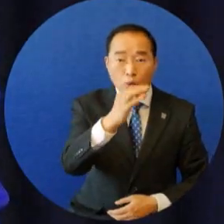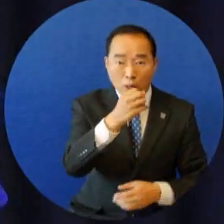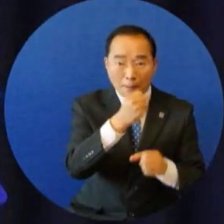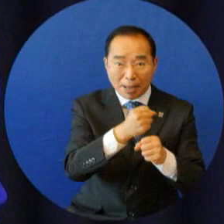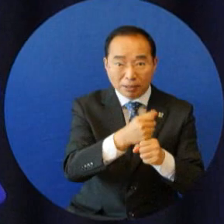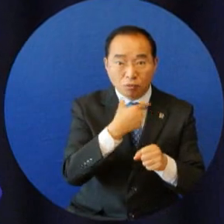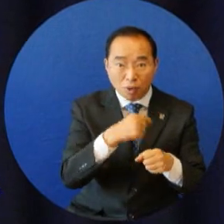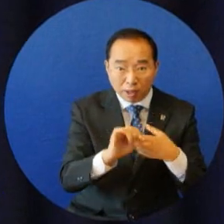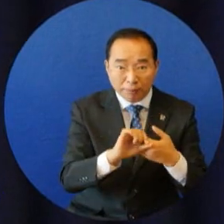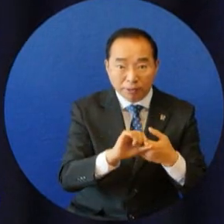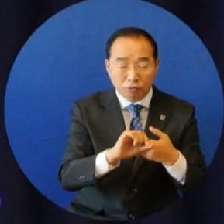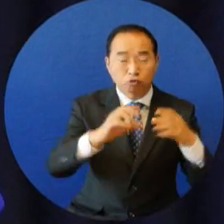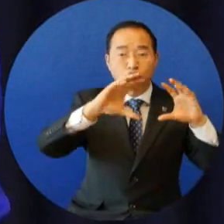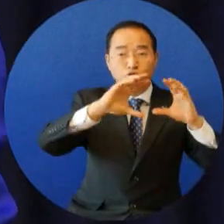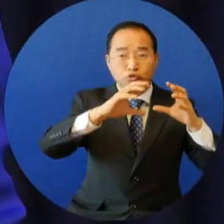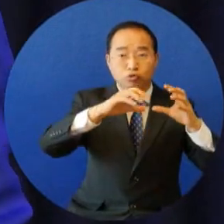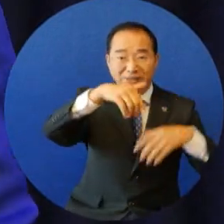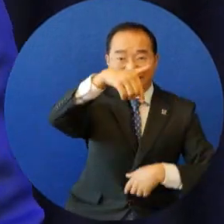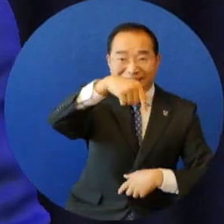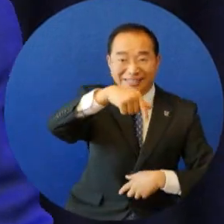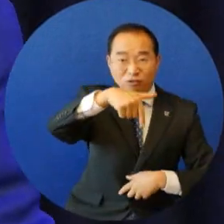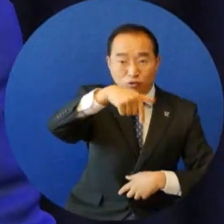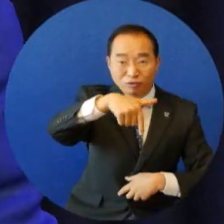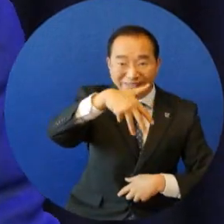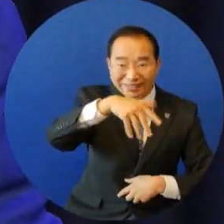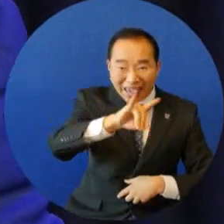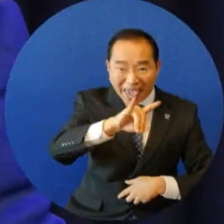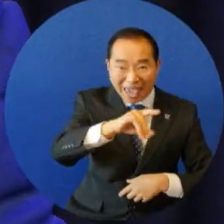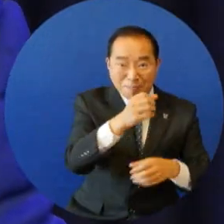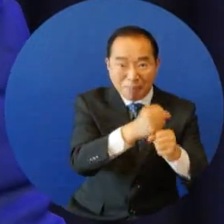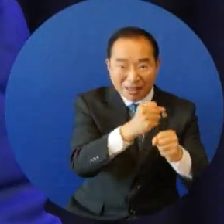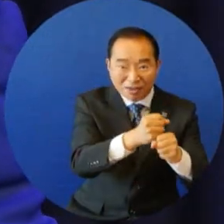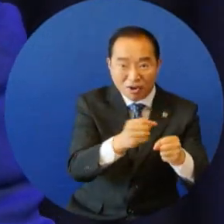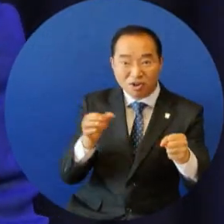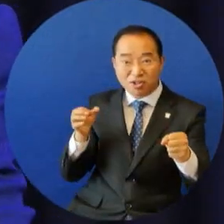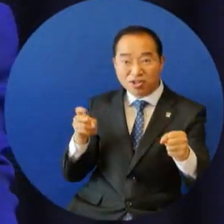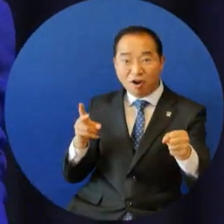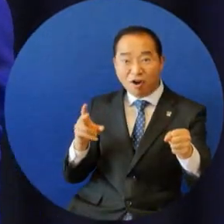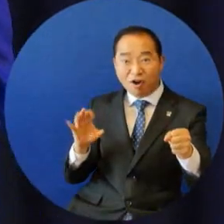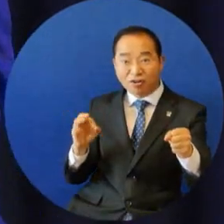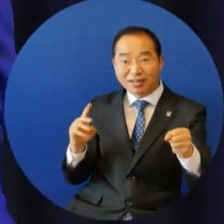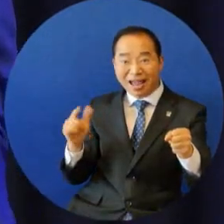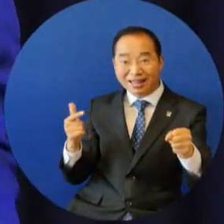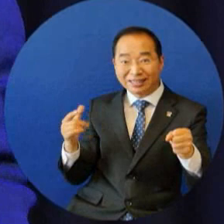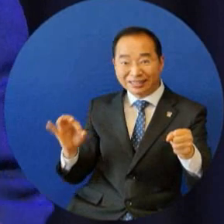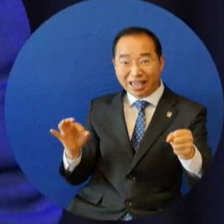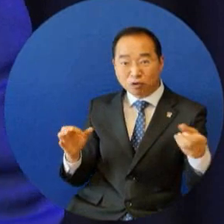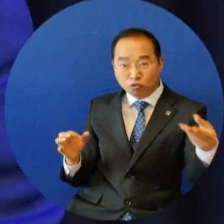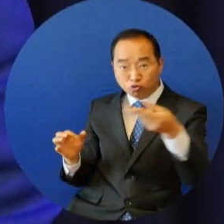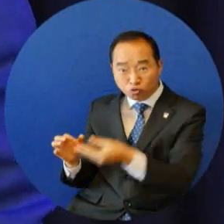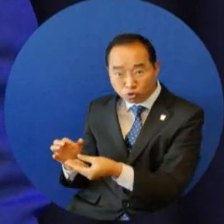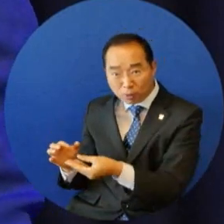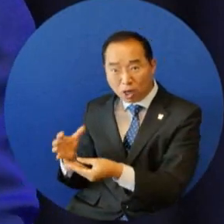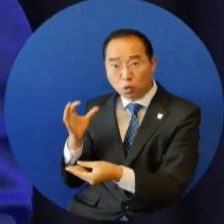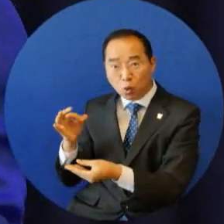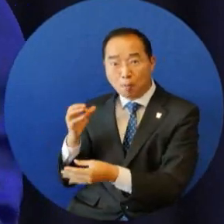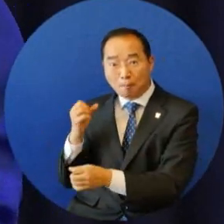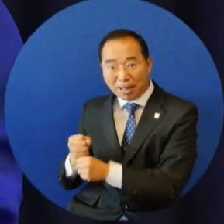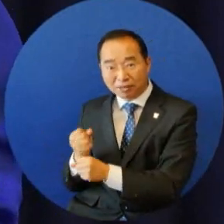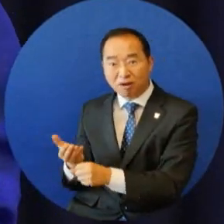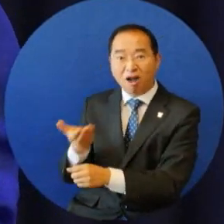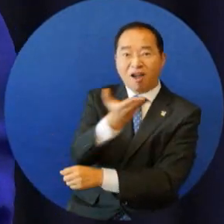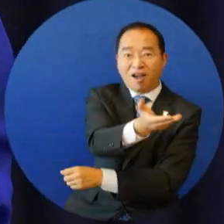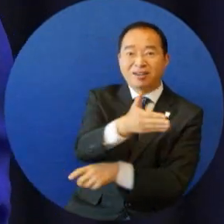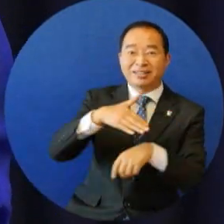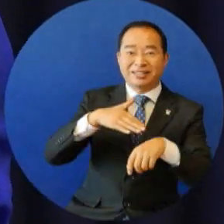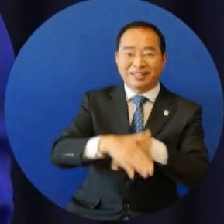발행하기 위해서는 국채를 발행해서 영란은행에 주면 영란은행이 파운드화를 찍어서 왕실에